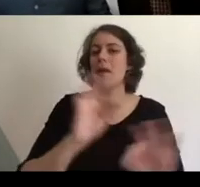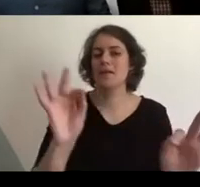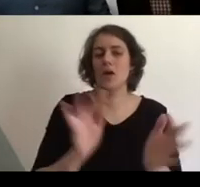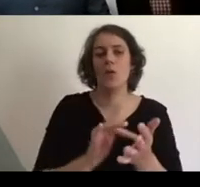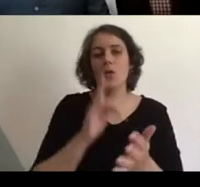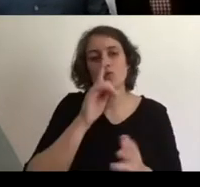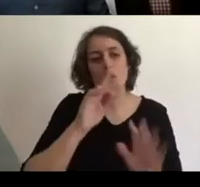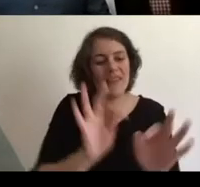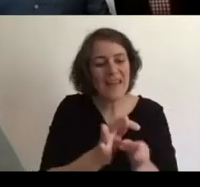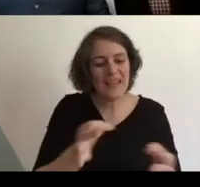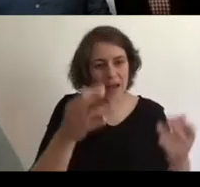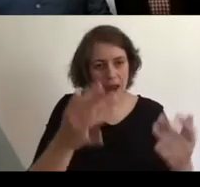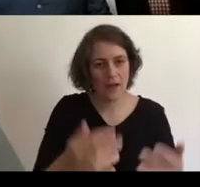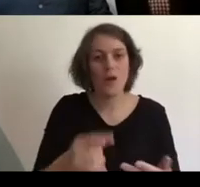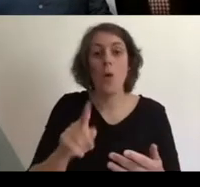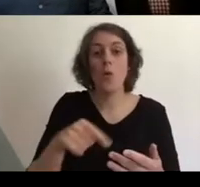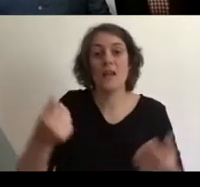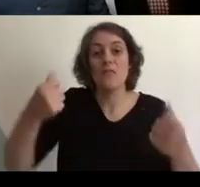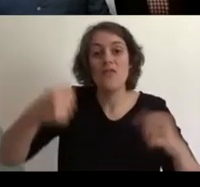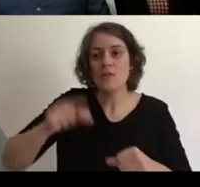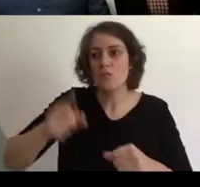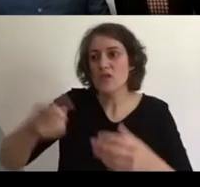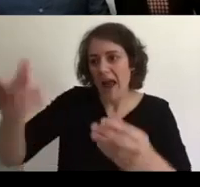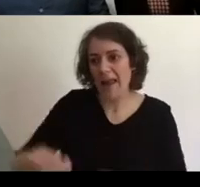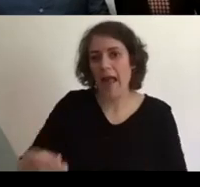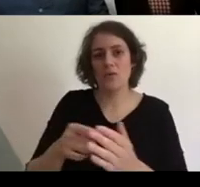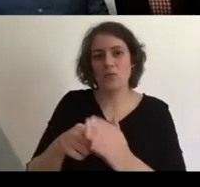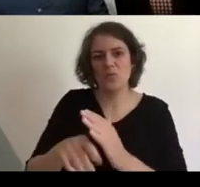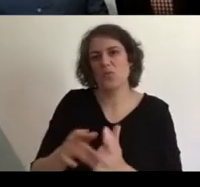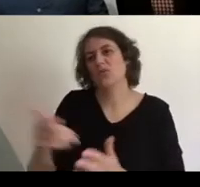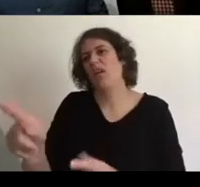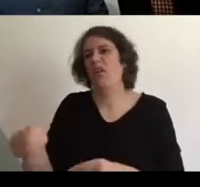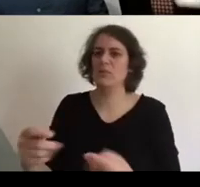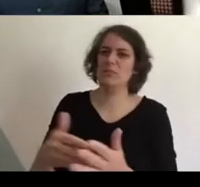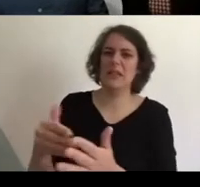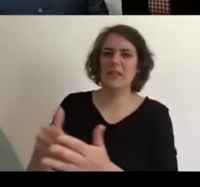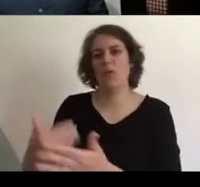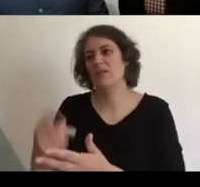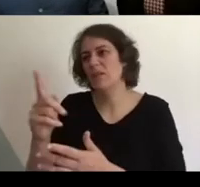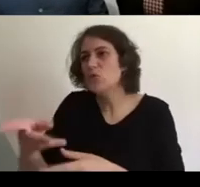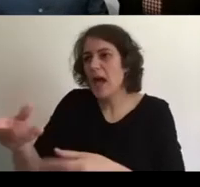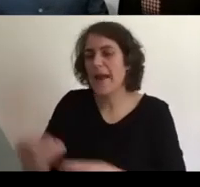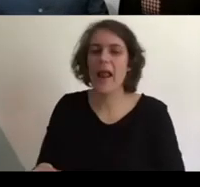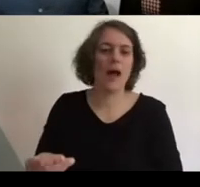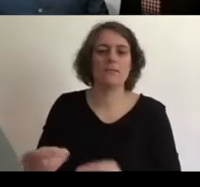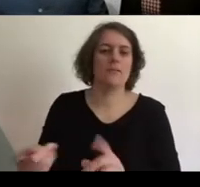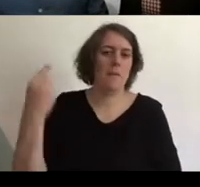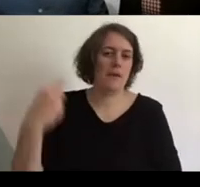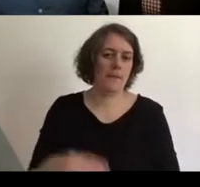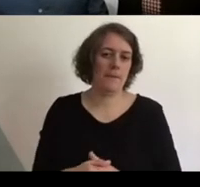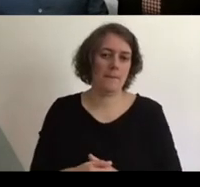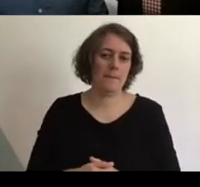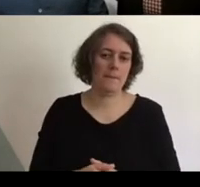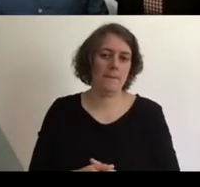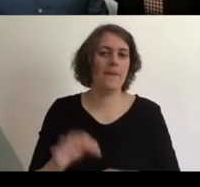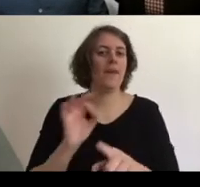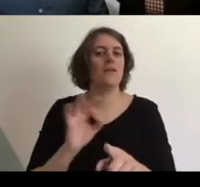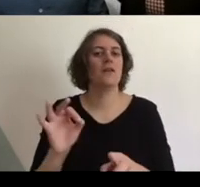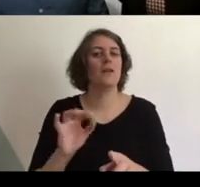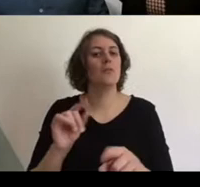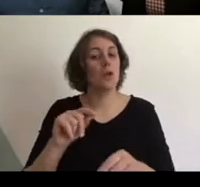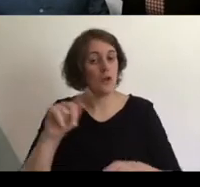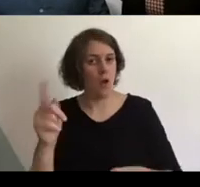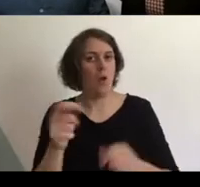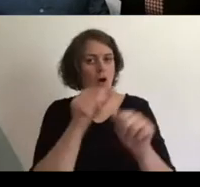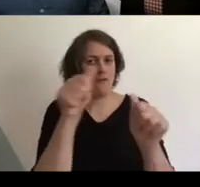verpflichtet ist, jemanden einladen zu müssen, nur weil er eben eine Behinderung hat. Das kann man ja auch schon wieder als Art der Diskriminierung ansehen,